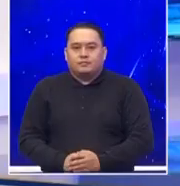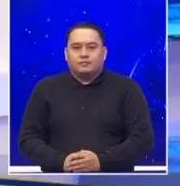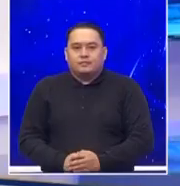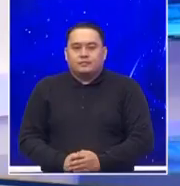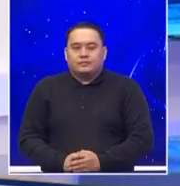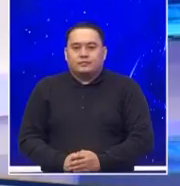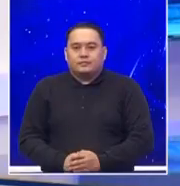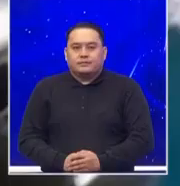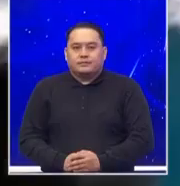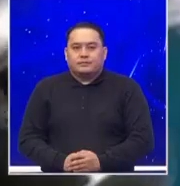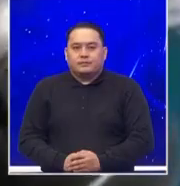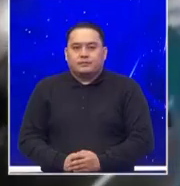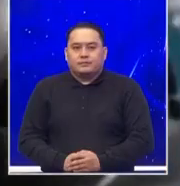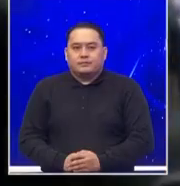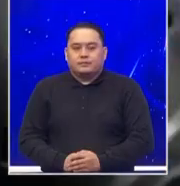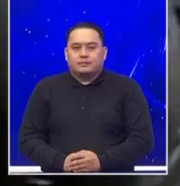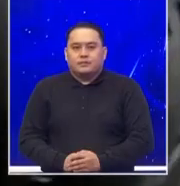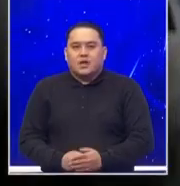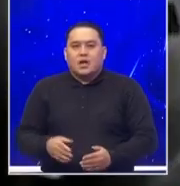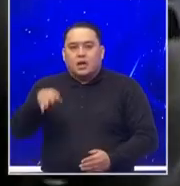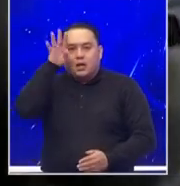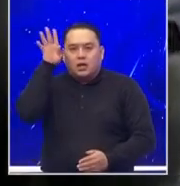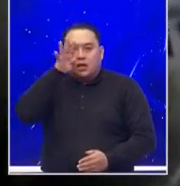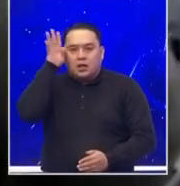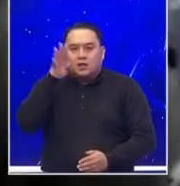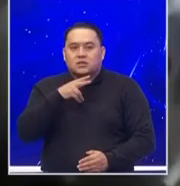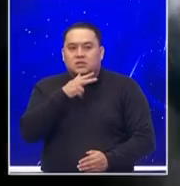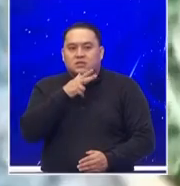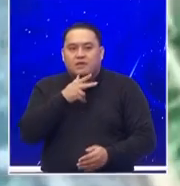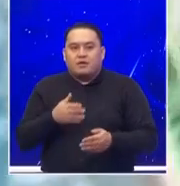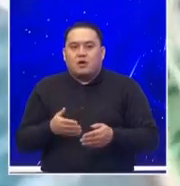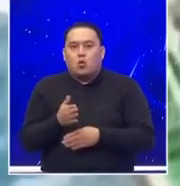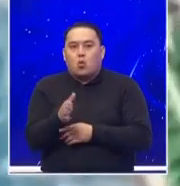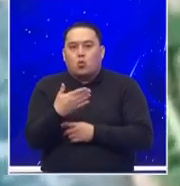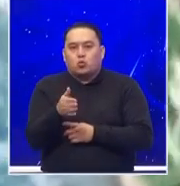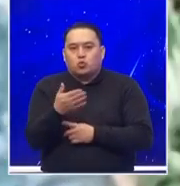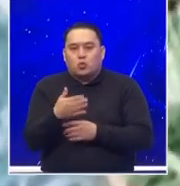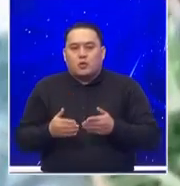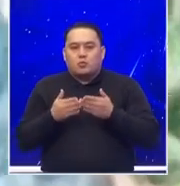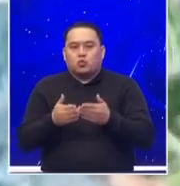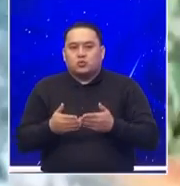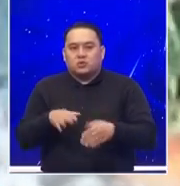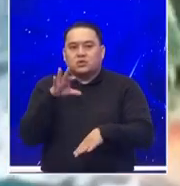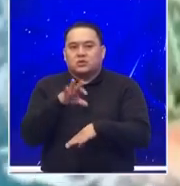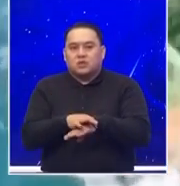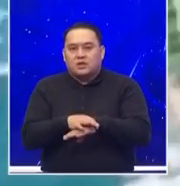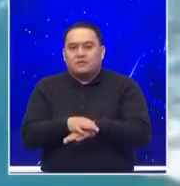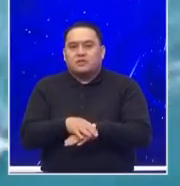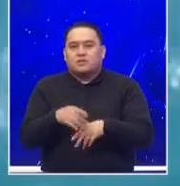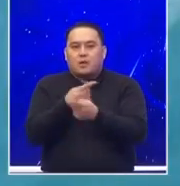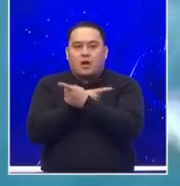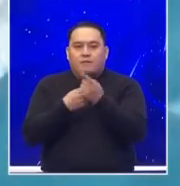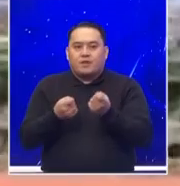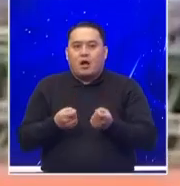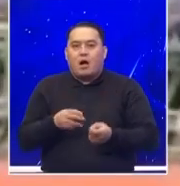топтамада. Иран парсы шығанағында оңтүстік Корея туымен жүзіп бара жатқан мұнай танкер ұсталды. Ақпарат көздеріне сүйенсек,